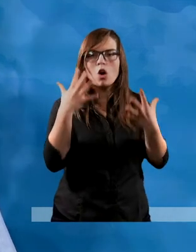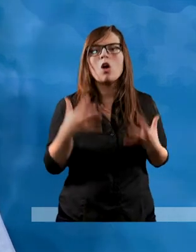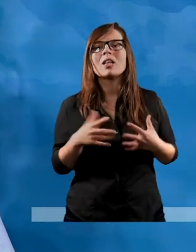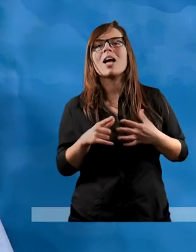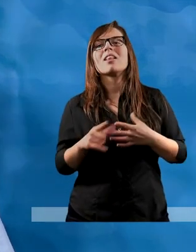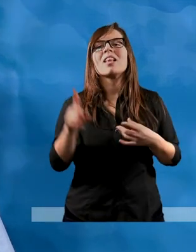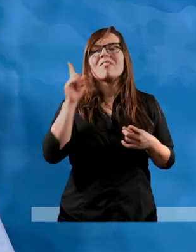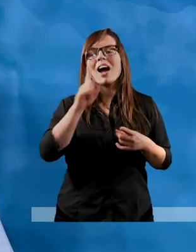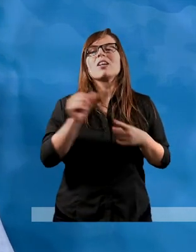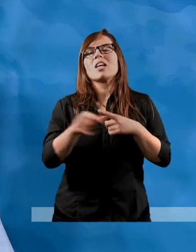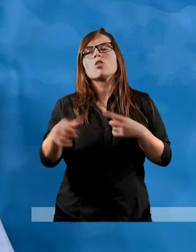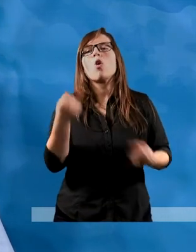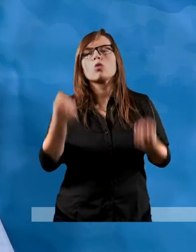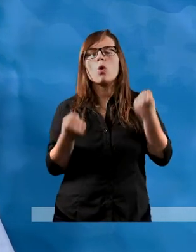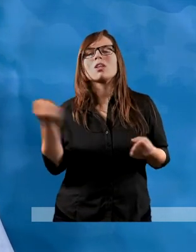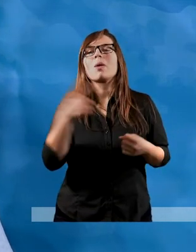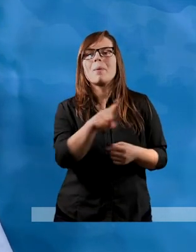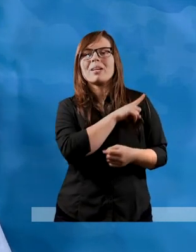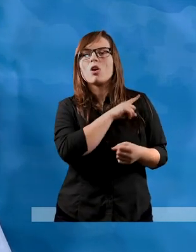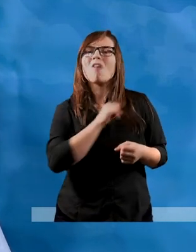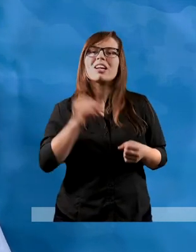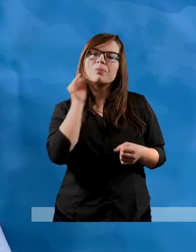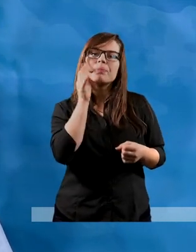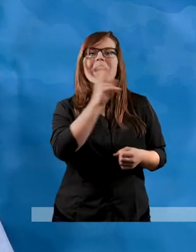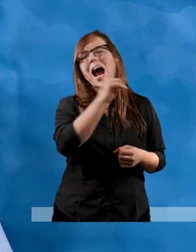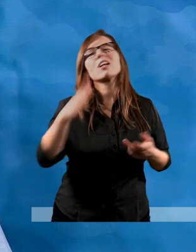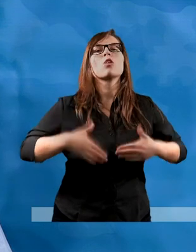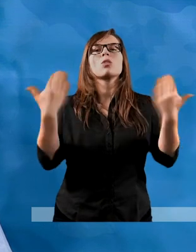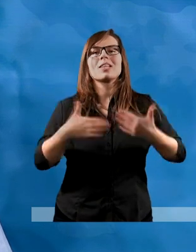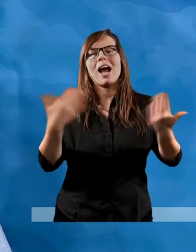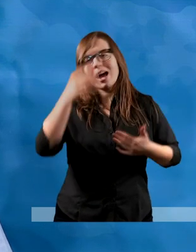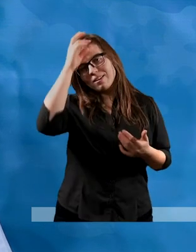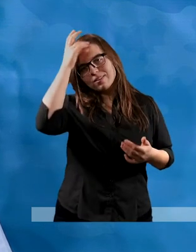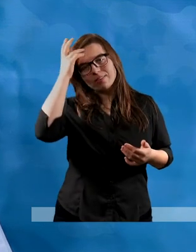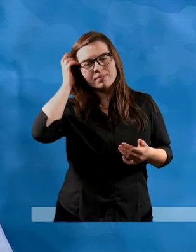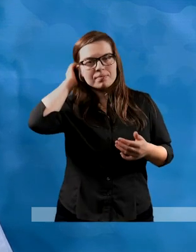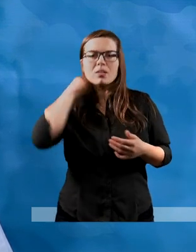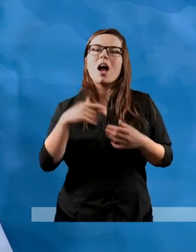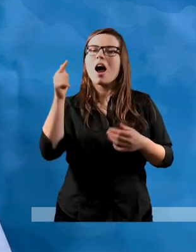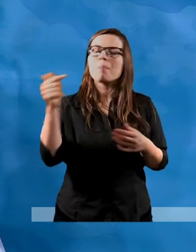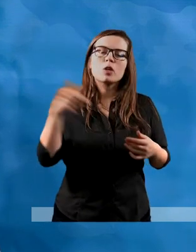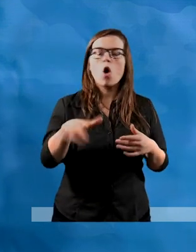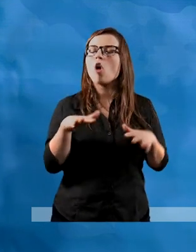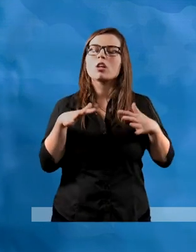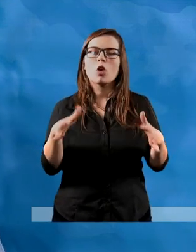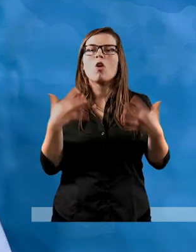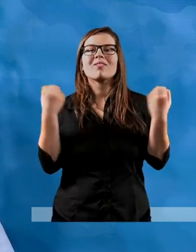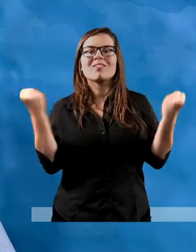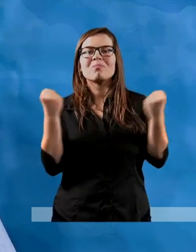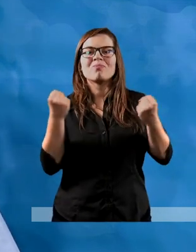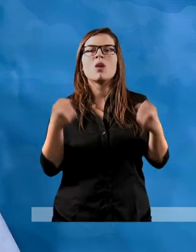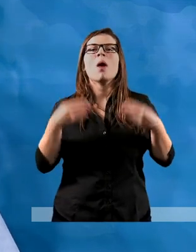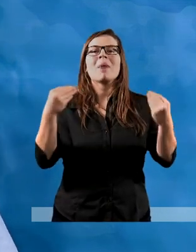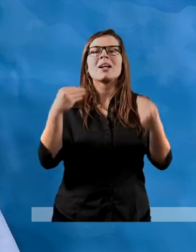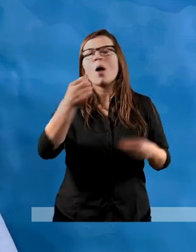Faktycznie jest to trudne, trzeba się pilnować każdego dnia. ale przynosi to niesamowite owoce